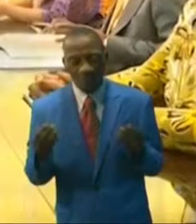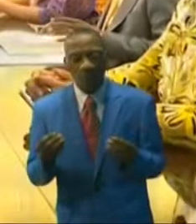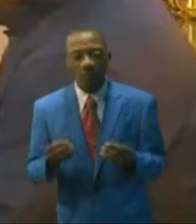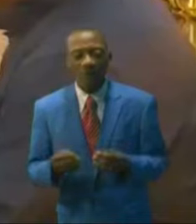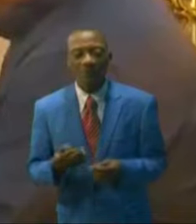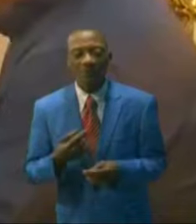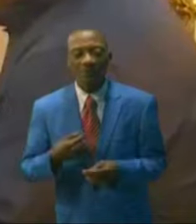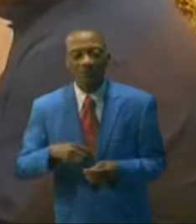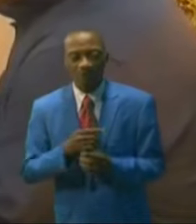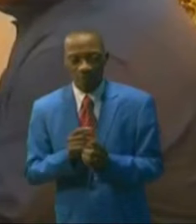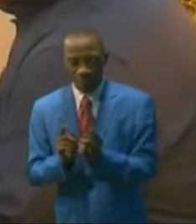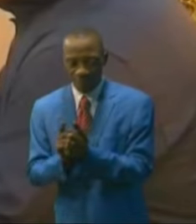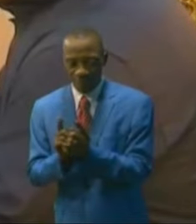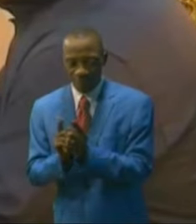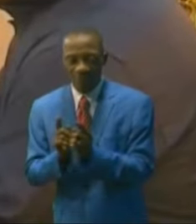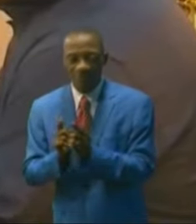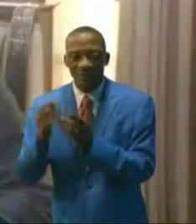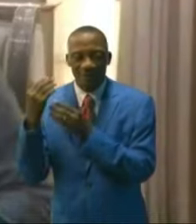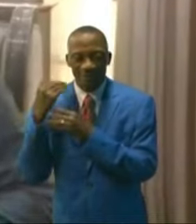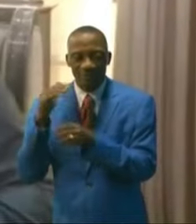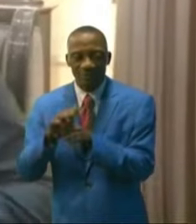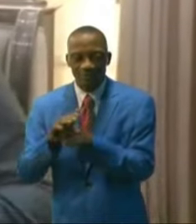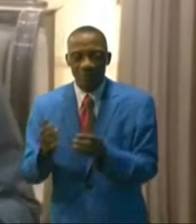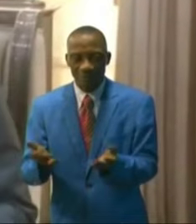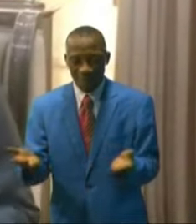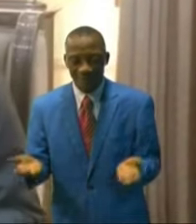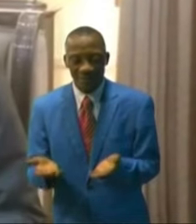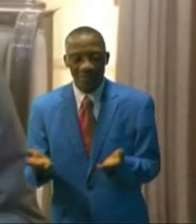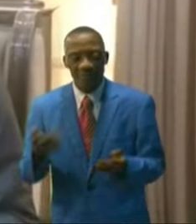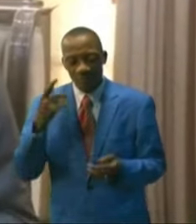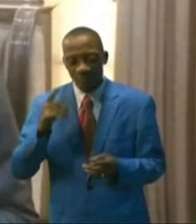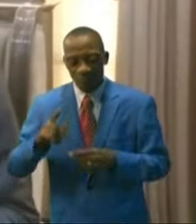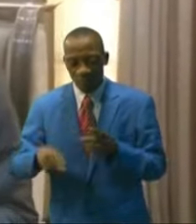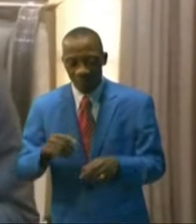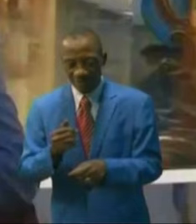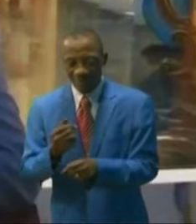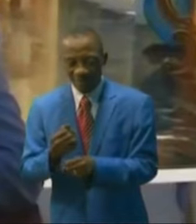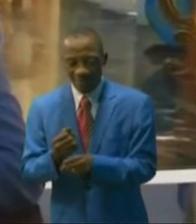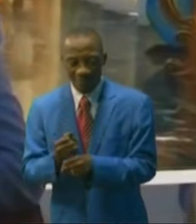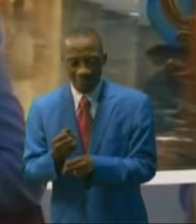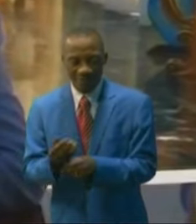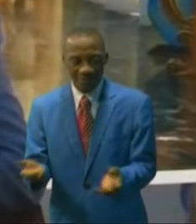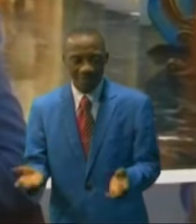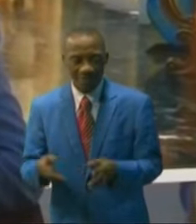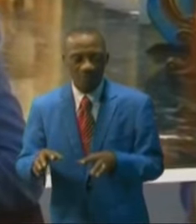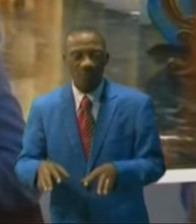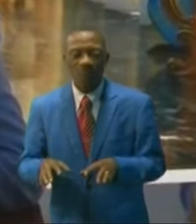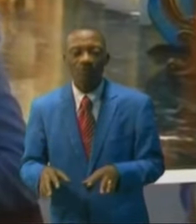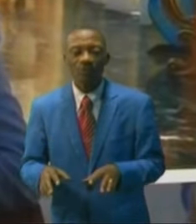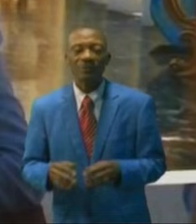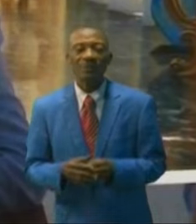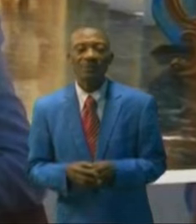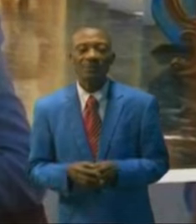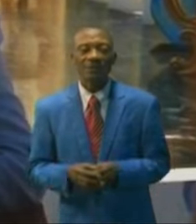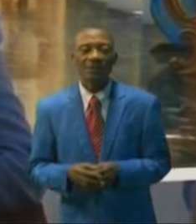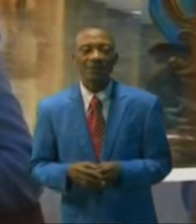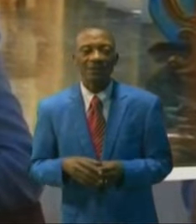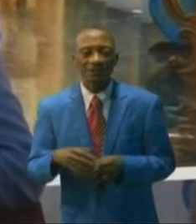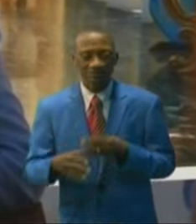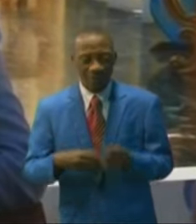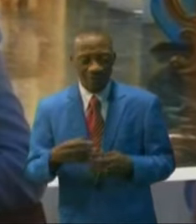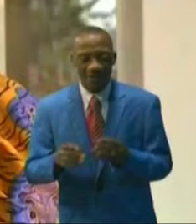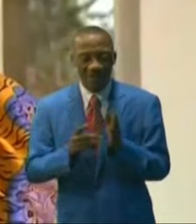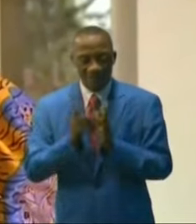sur l'importance du capital humain de la République démocratique du Congo, notre plus grande richesse, et sur le besoin d'investir de